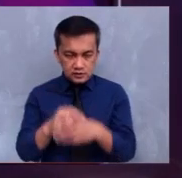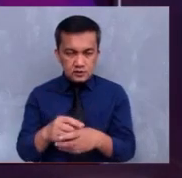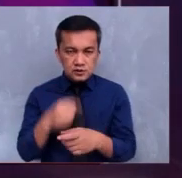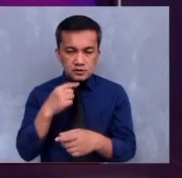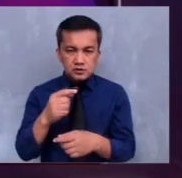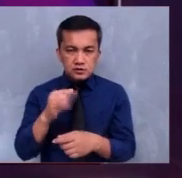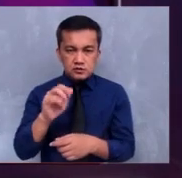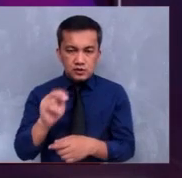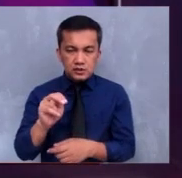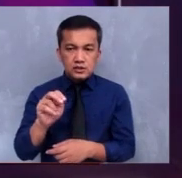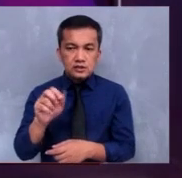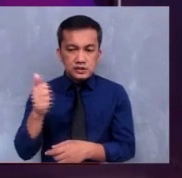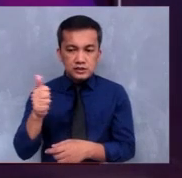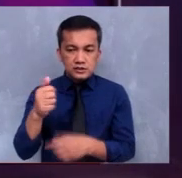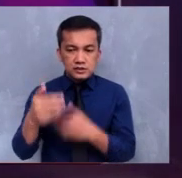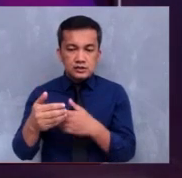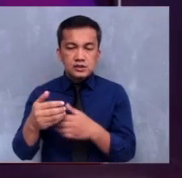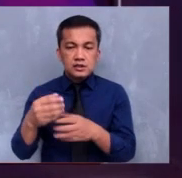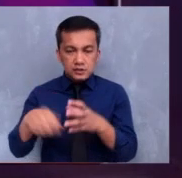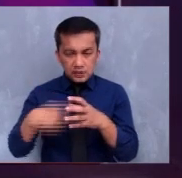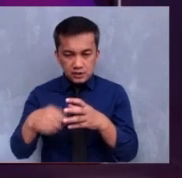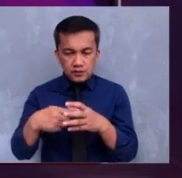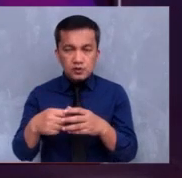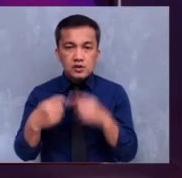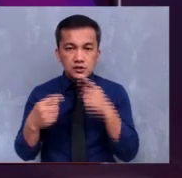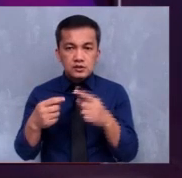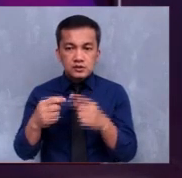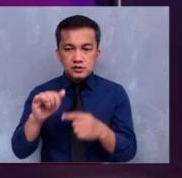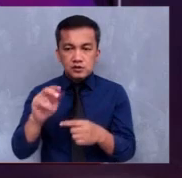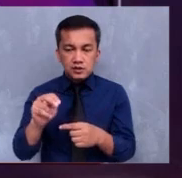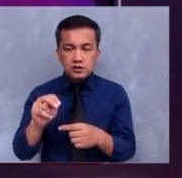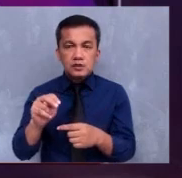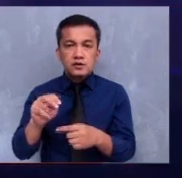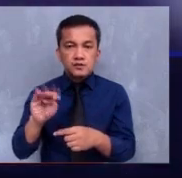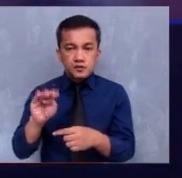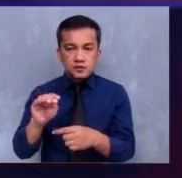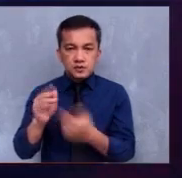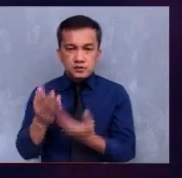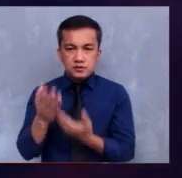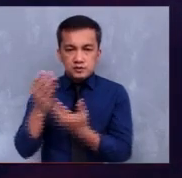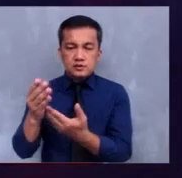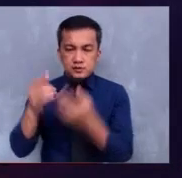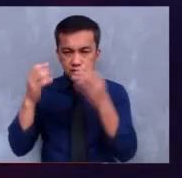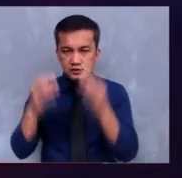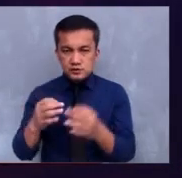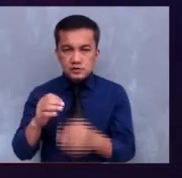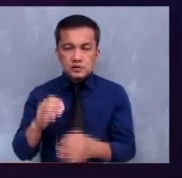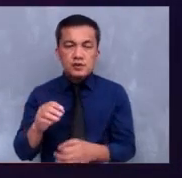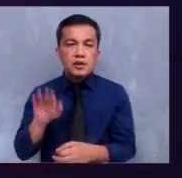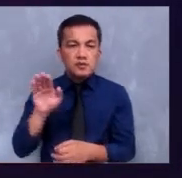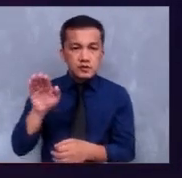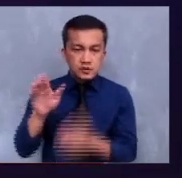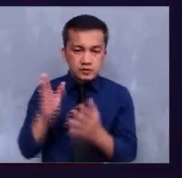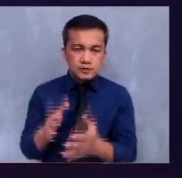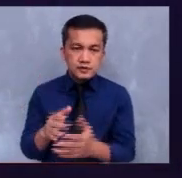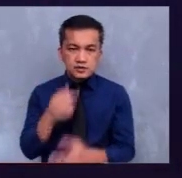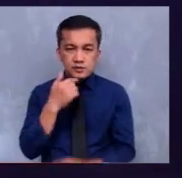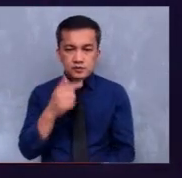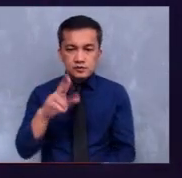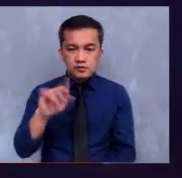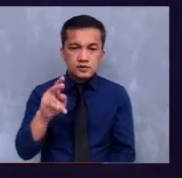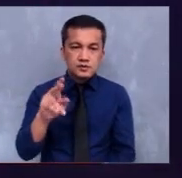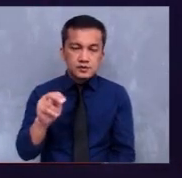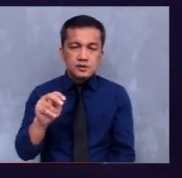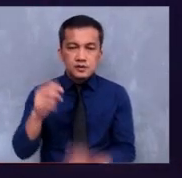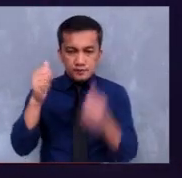kaso pero noong January 14 lang na submit for resolution ng mga petitioners. Ayon kay Guanzon, napagkasunduan ng First Division